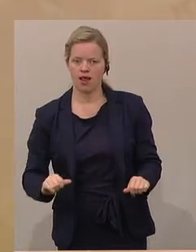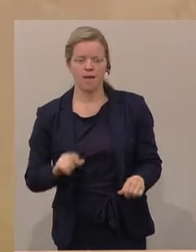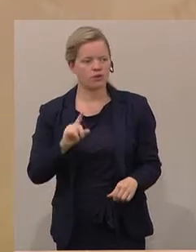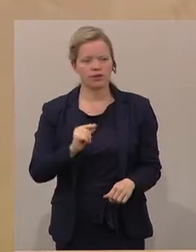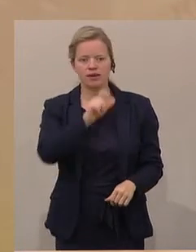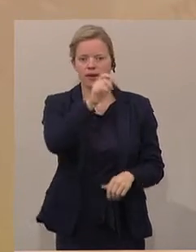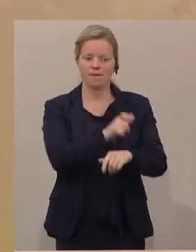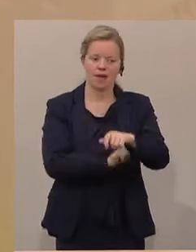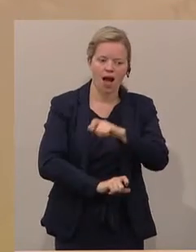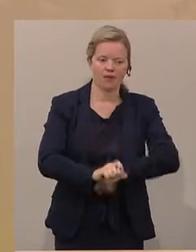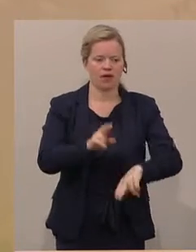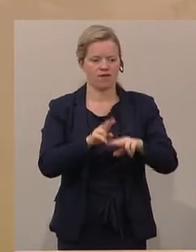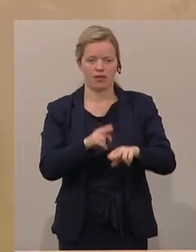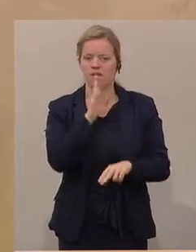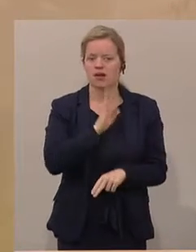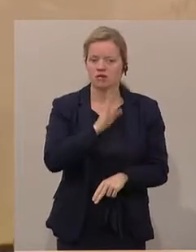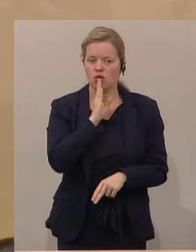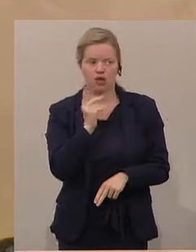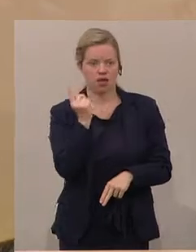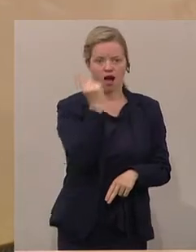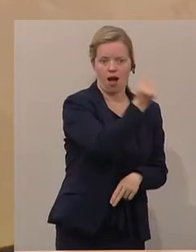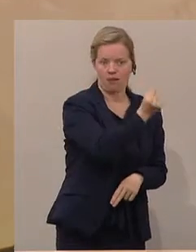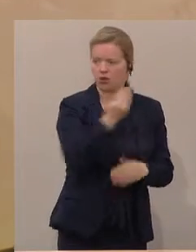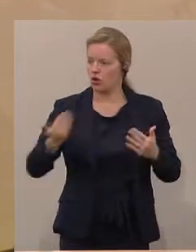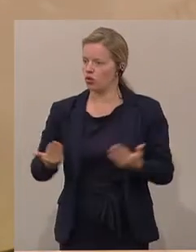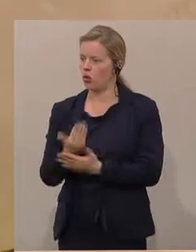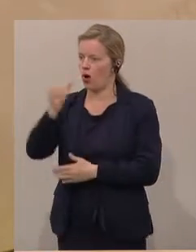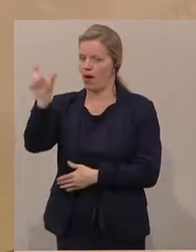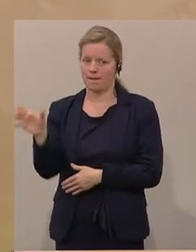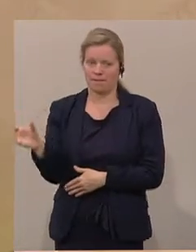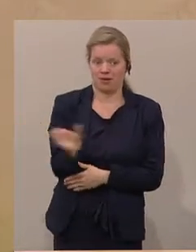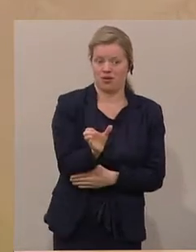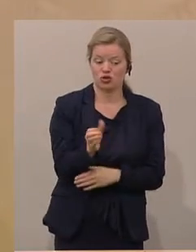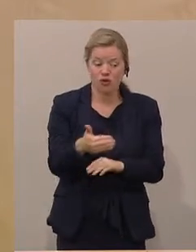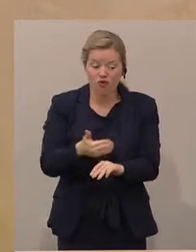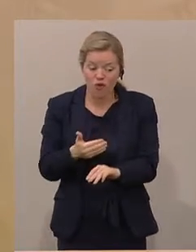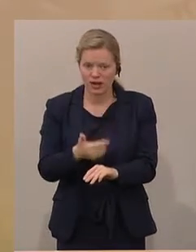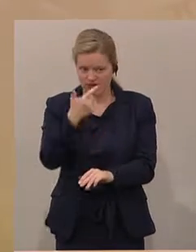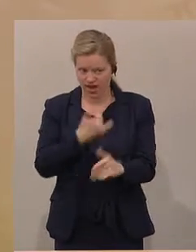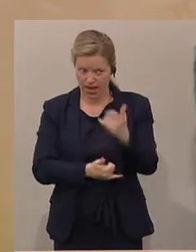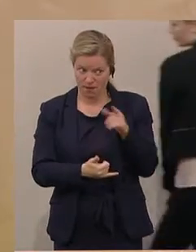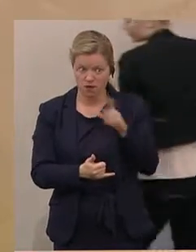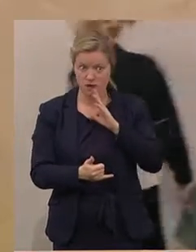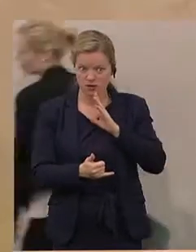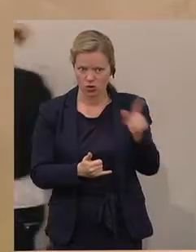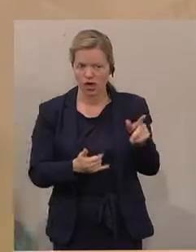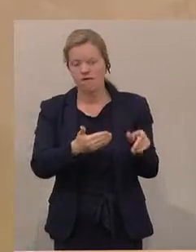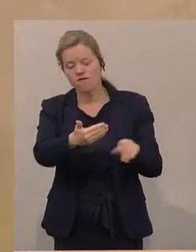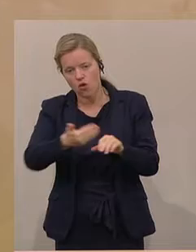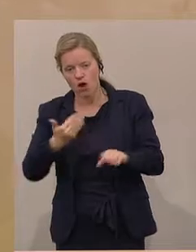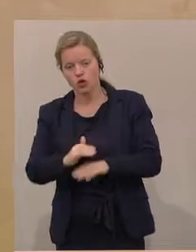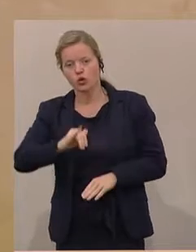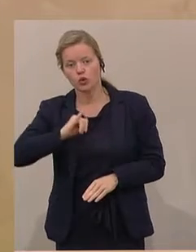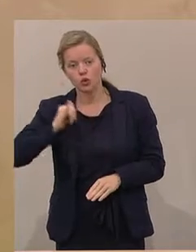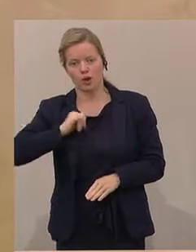ein Beamter in Pension geht, die Stelle nachbesetzen kann, sondern Junge auch schon, nämlich 2 Jahre vor der Pensionierung des jeweiligen Beamten, auch